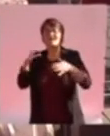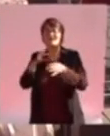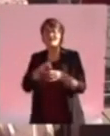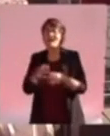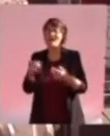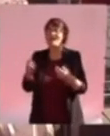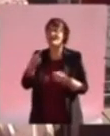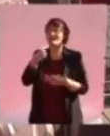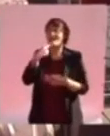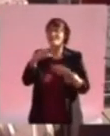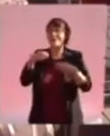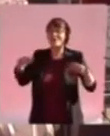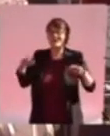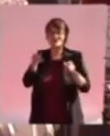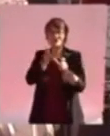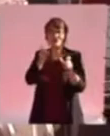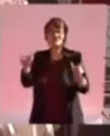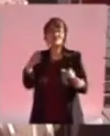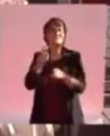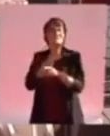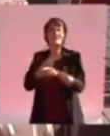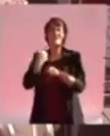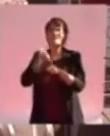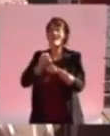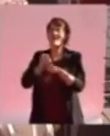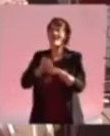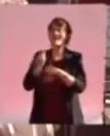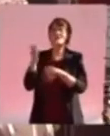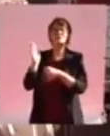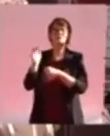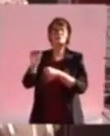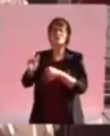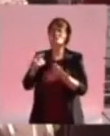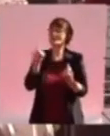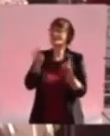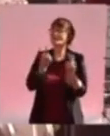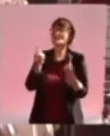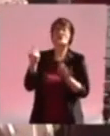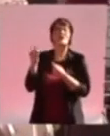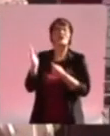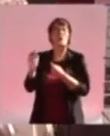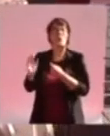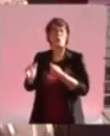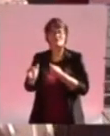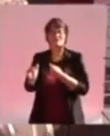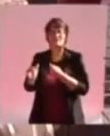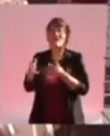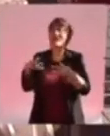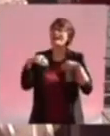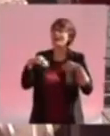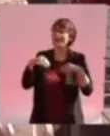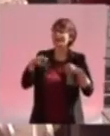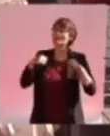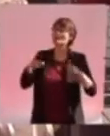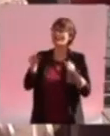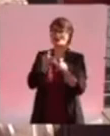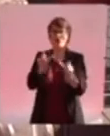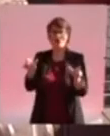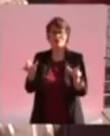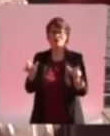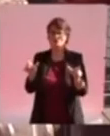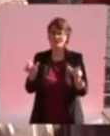quotidiana che agiscono in multidisciplinarità con la partecipazione dei cittadini per questo è necessario